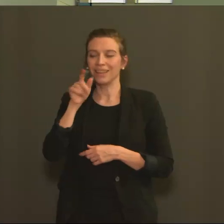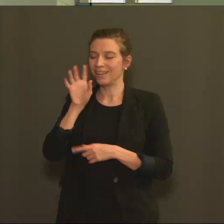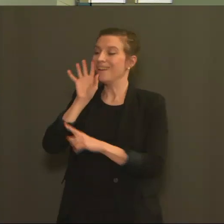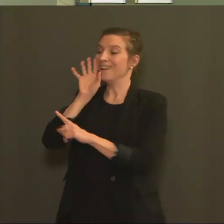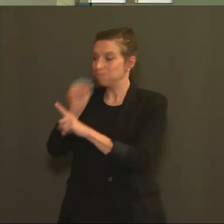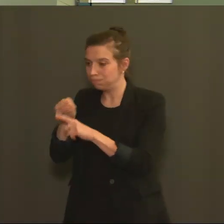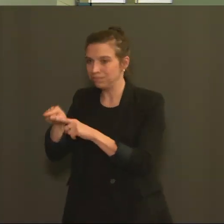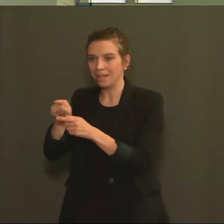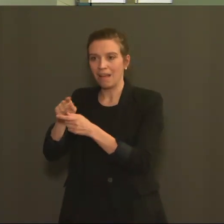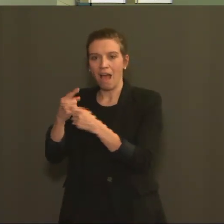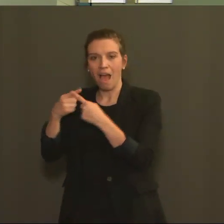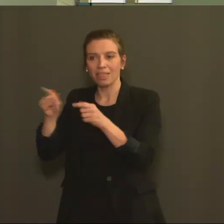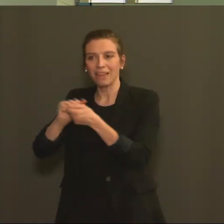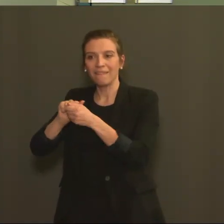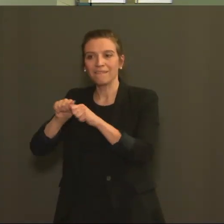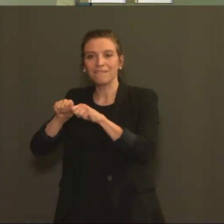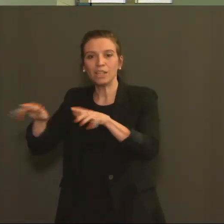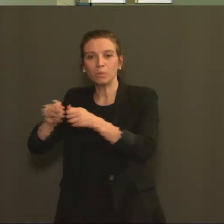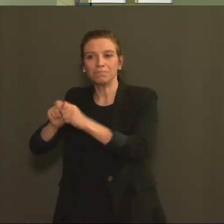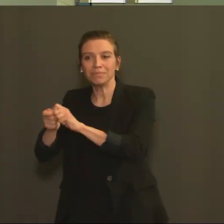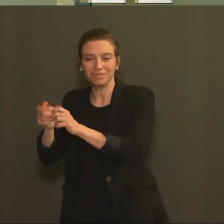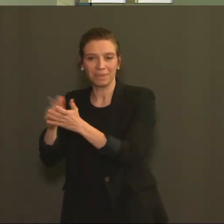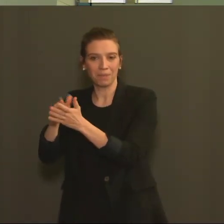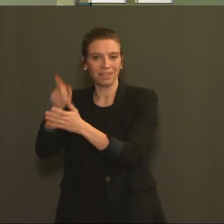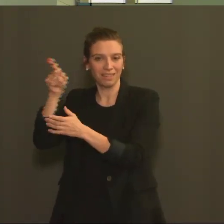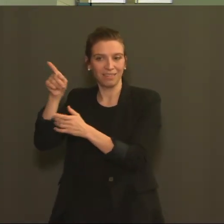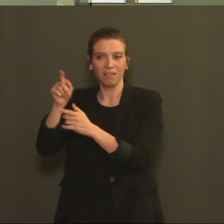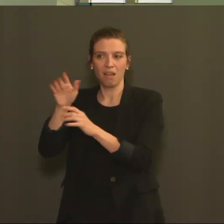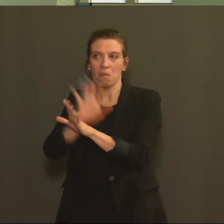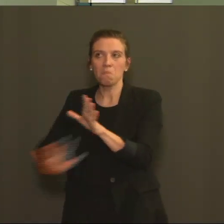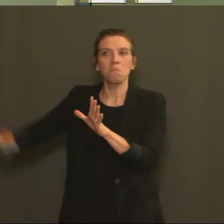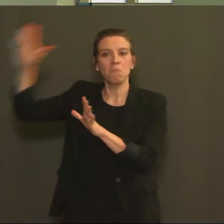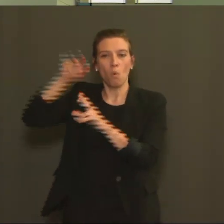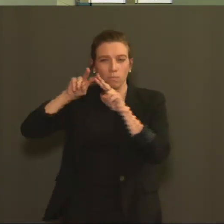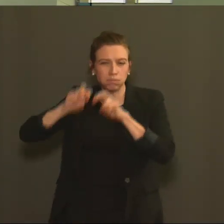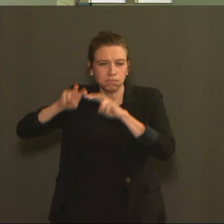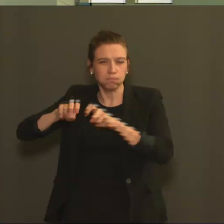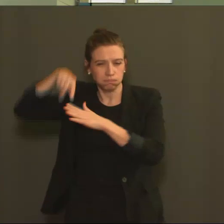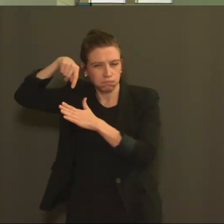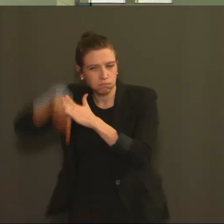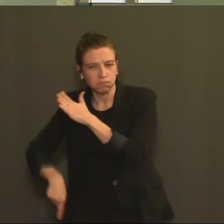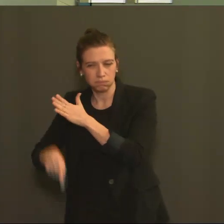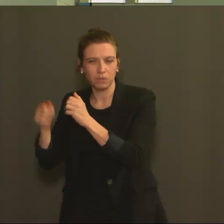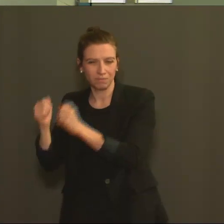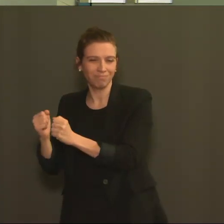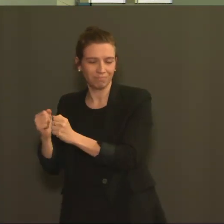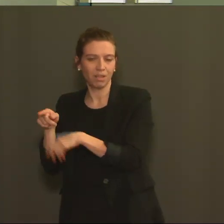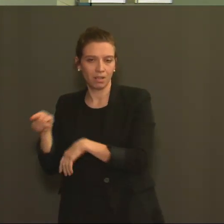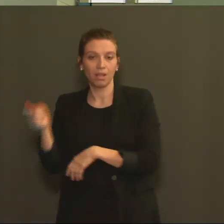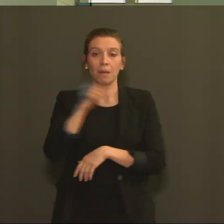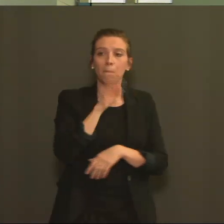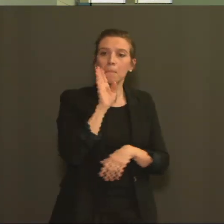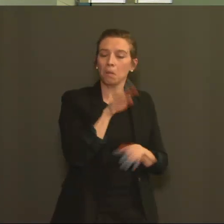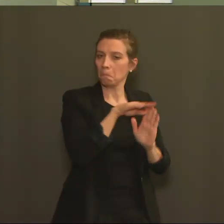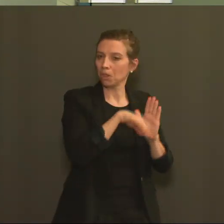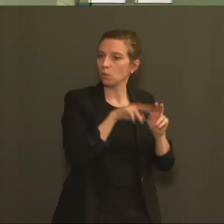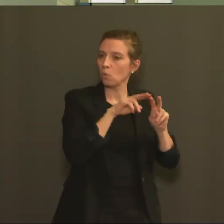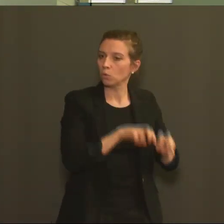het mogelijk dat er tijdens de belgische piek van besmettingen die er eerder was dan in onze buurlanden gids een dergelijke variant van een cyrus